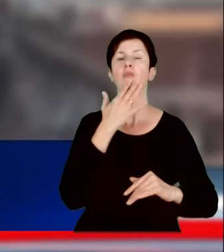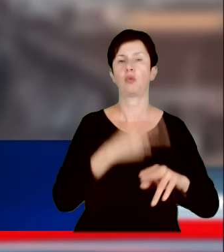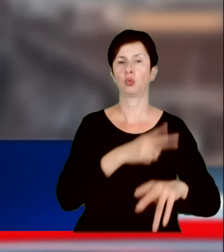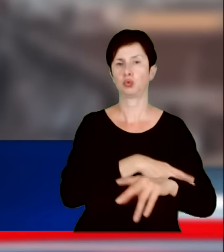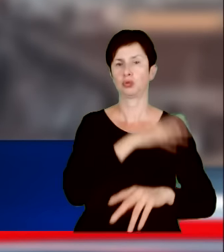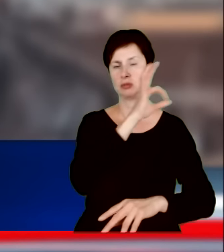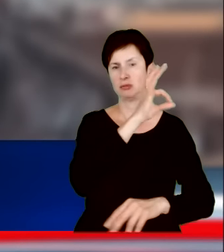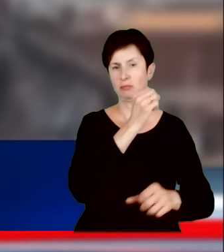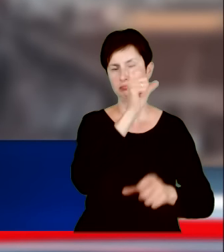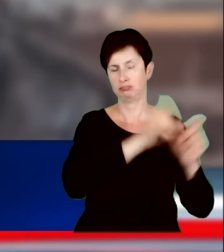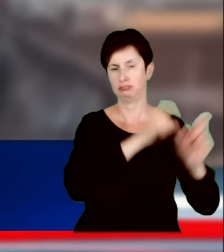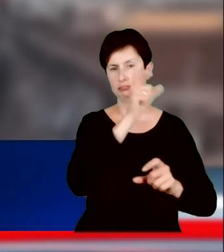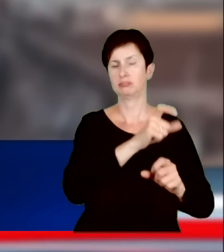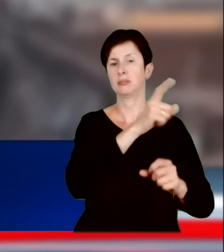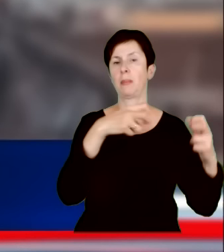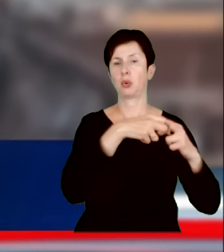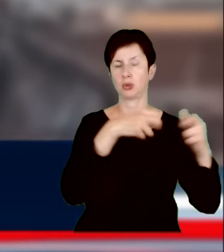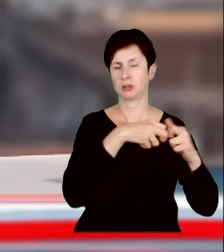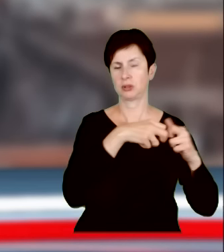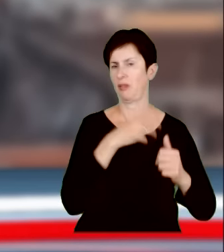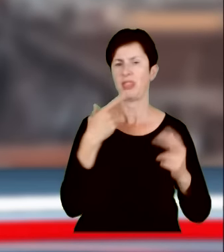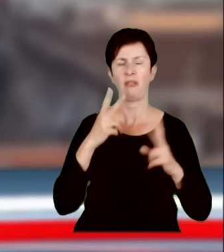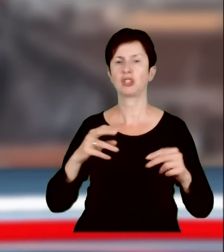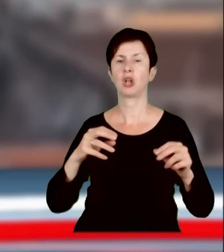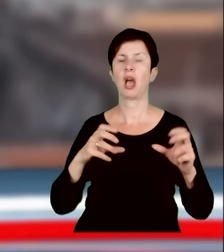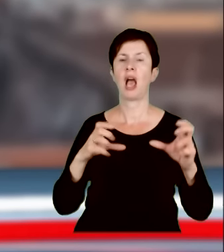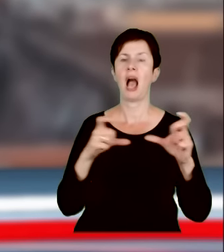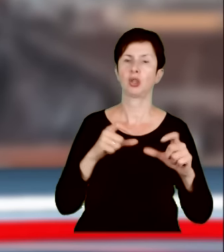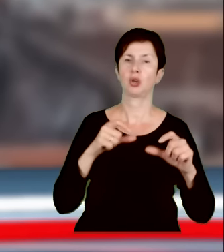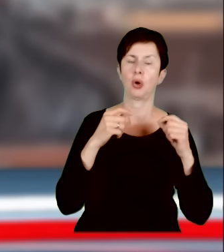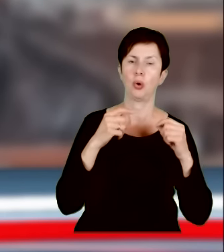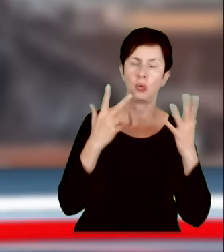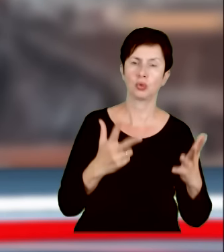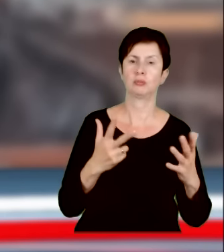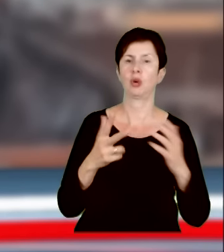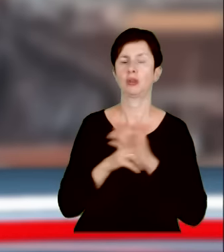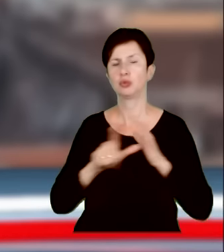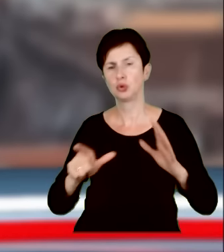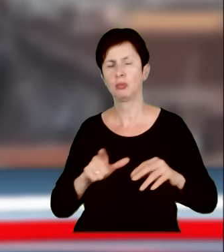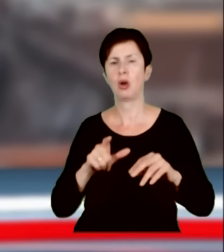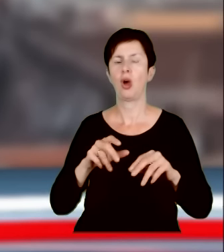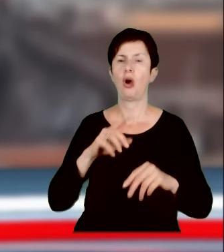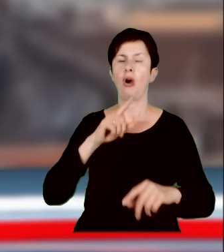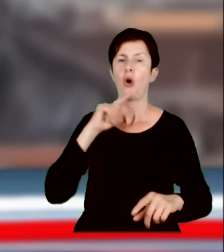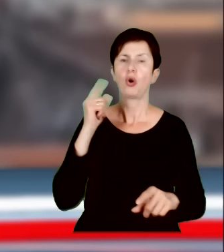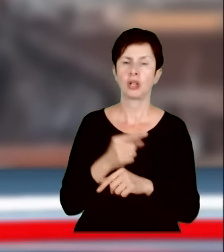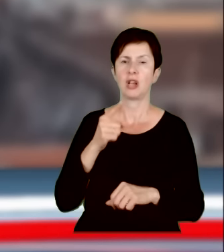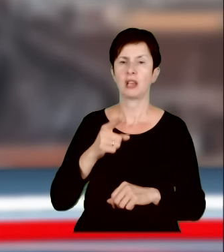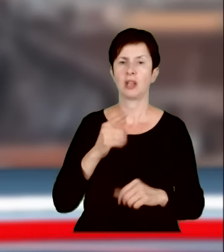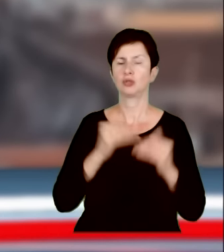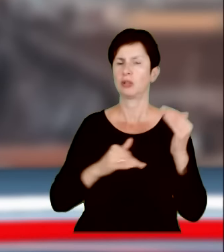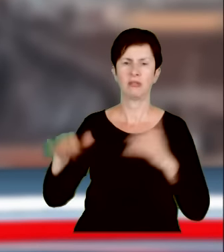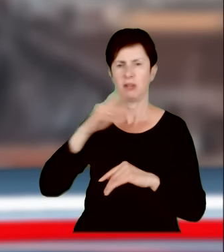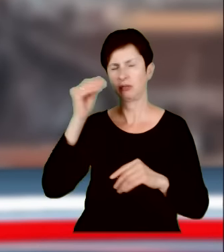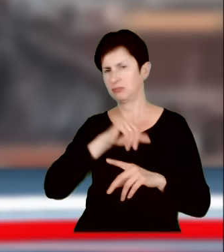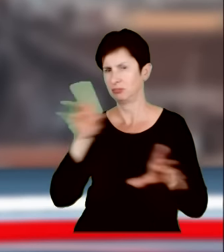co mówi polska konstytucja artykuł 8 artykuł 87 orzeczenia Sądu Najwyższego trybunału oni mogą